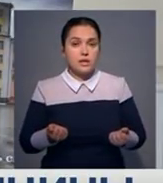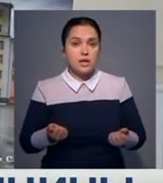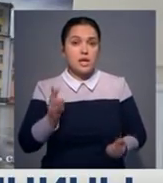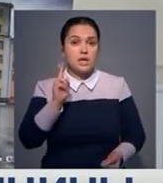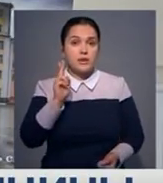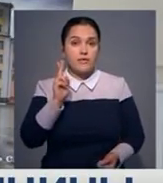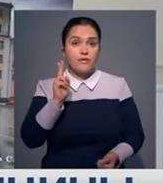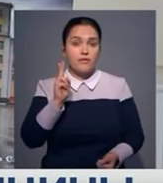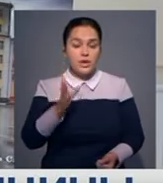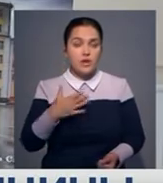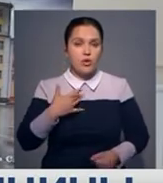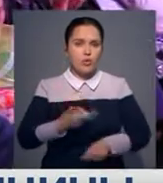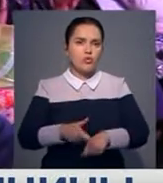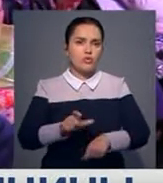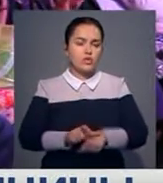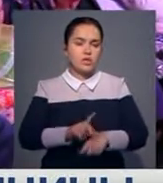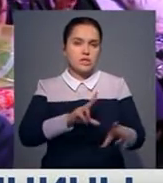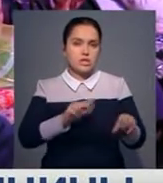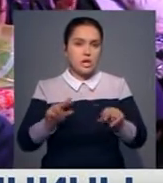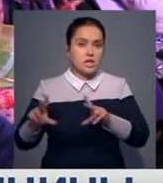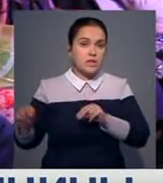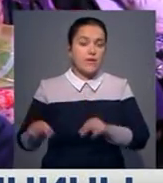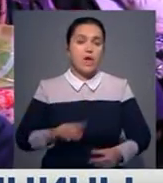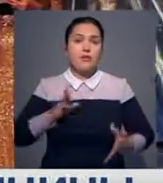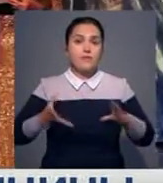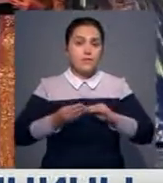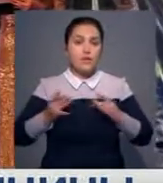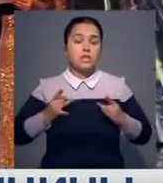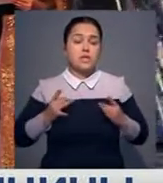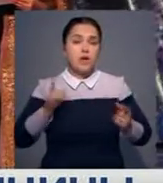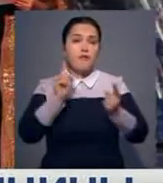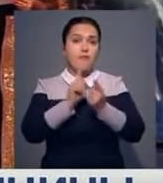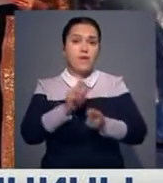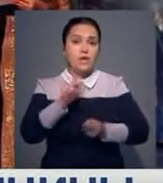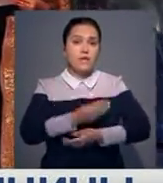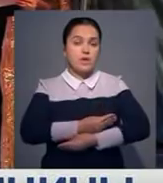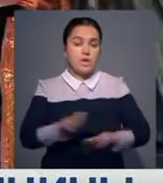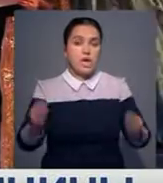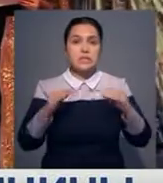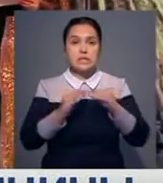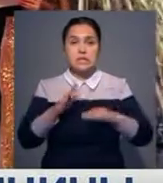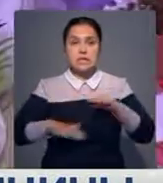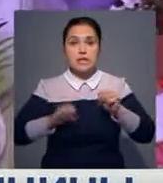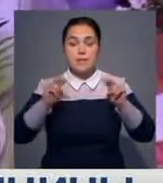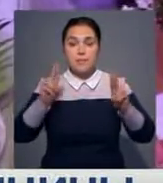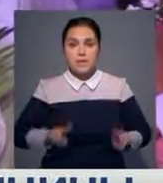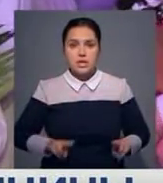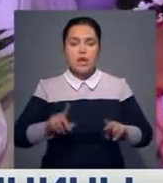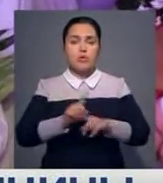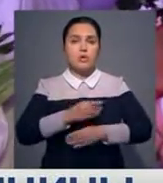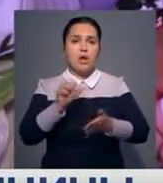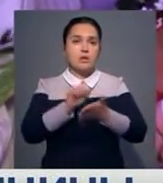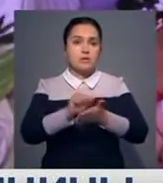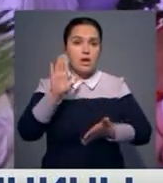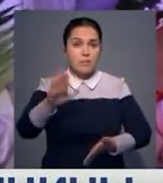квартиры. Я очень счастлива. Всего на торжественной встрече ключи от квартир получили 10 специалистов. Лучших врачей отметили грамотами,